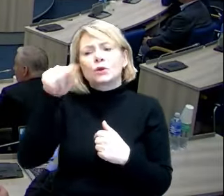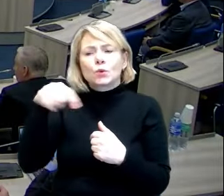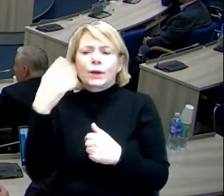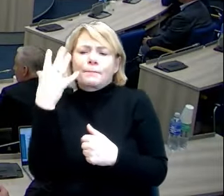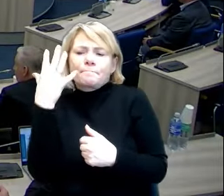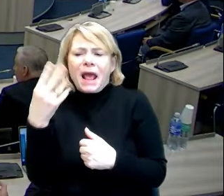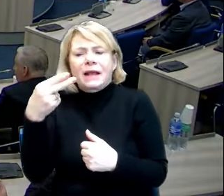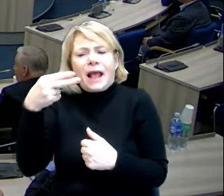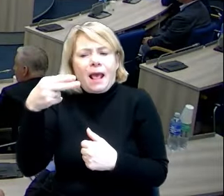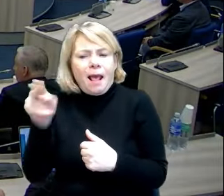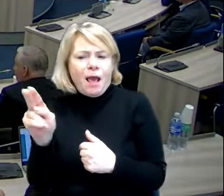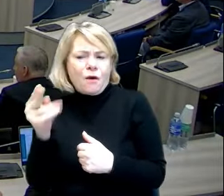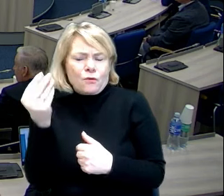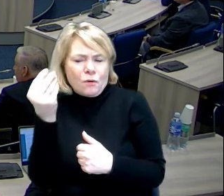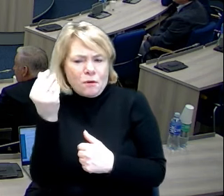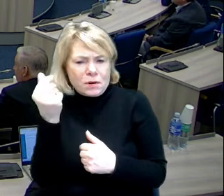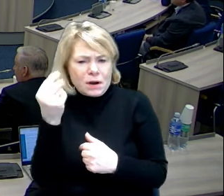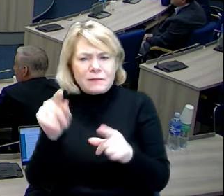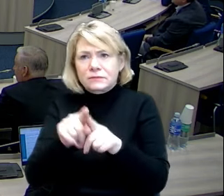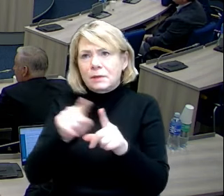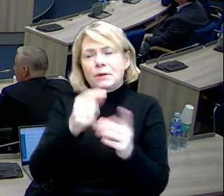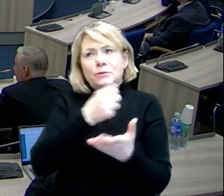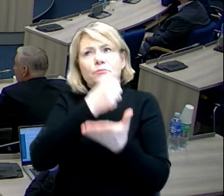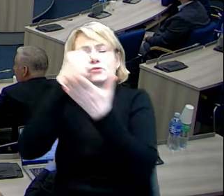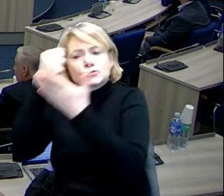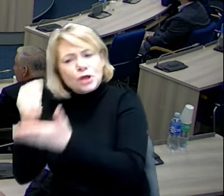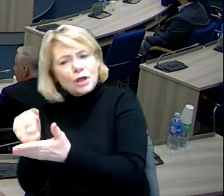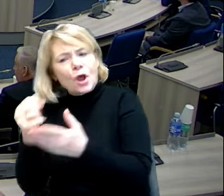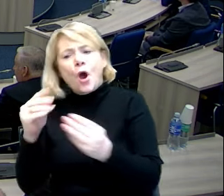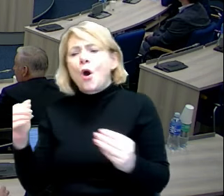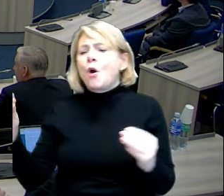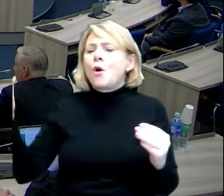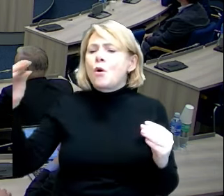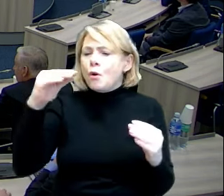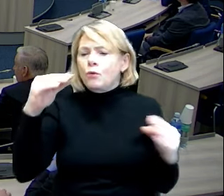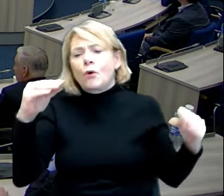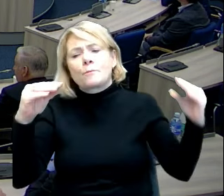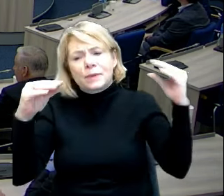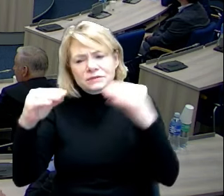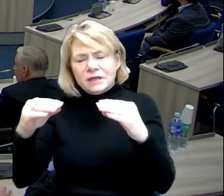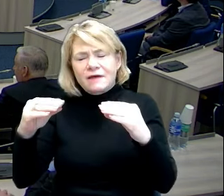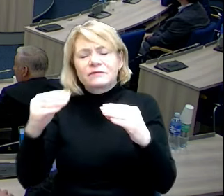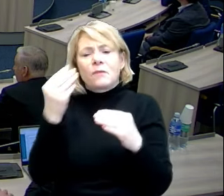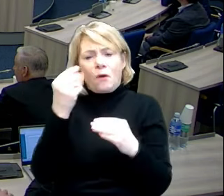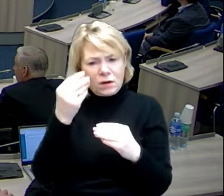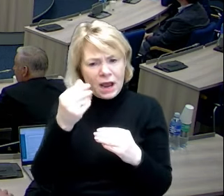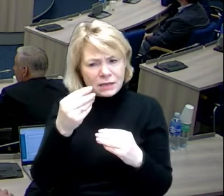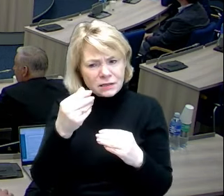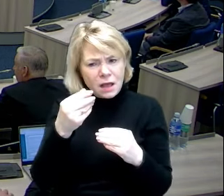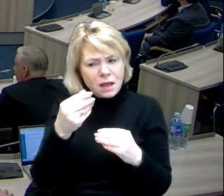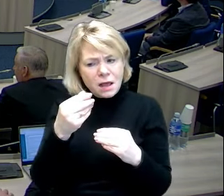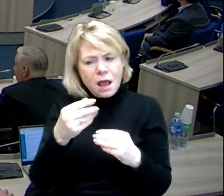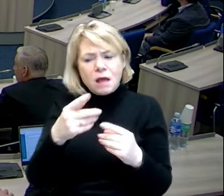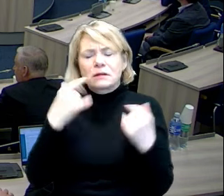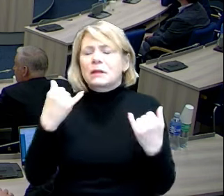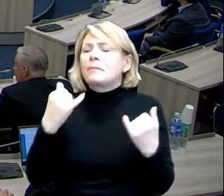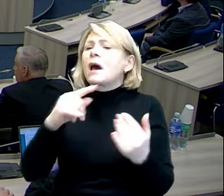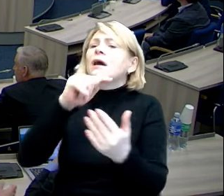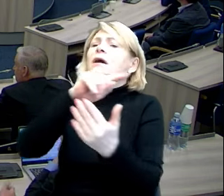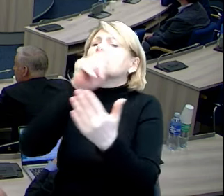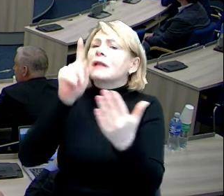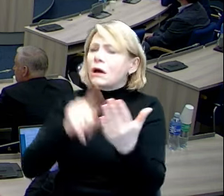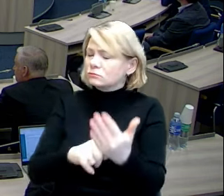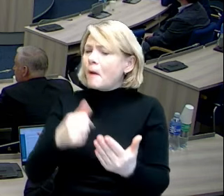biudžetui kompensavimo sudarys a ten apie 10.800 tai klausimas jums a jeigu mokinių